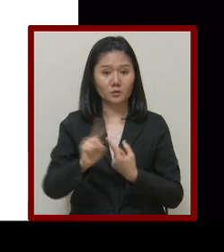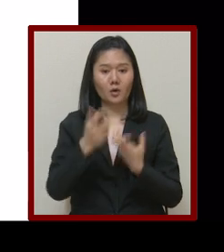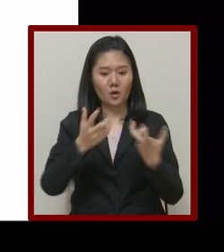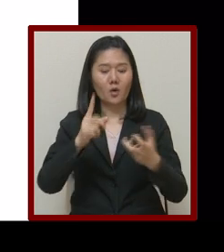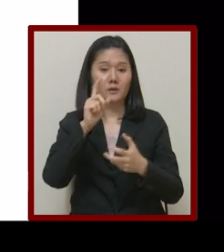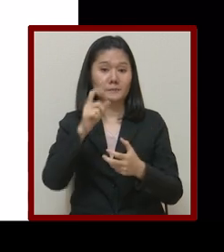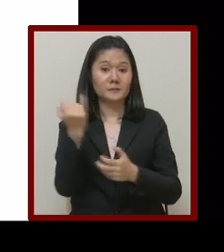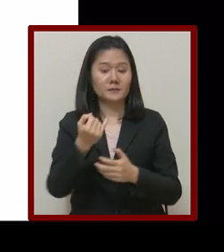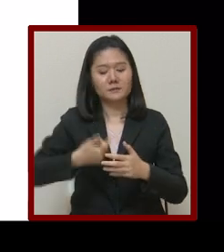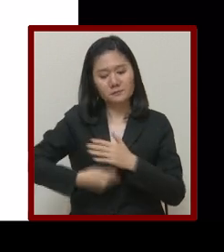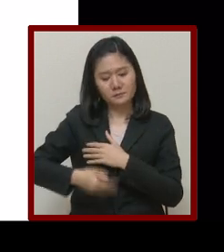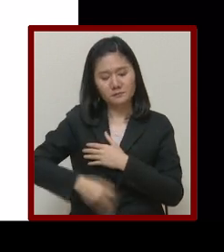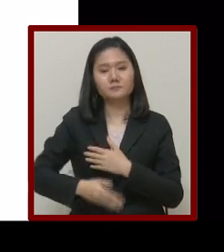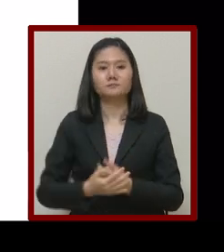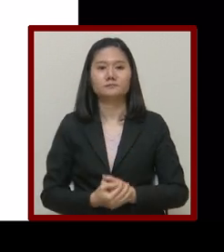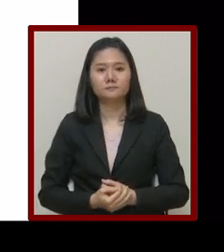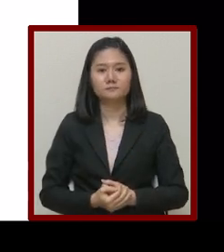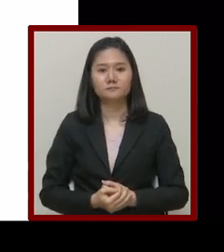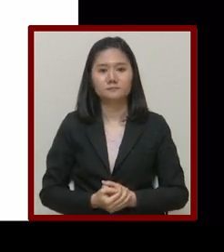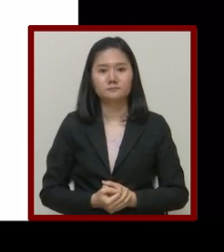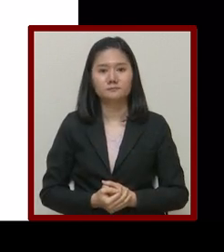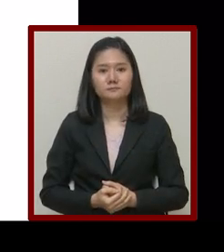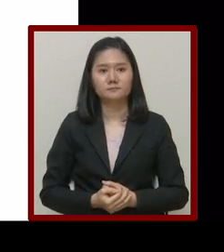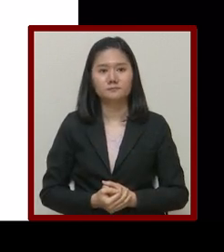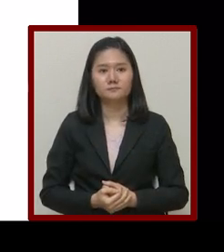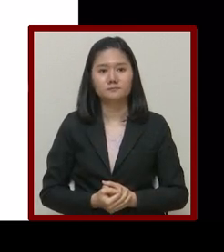ของเสียออกจากร่างกายนั่นเอง